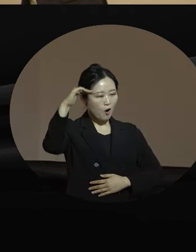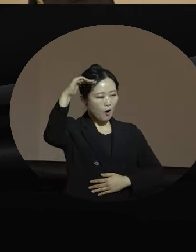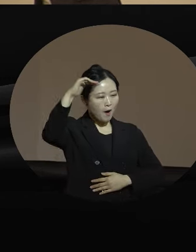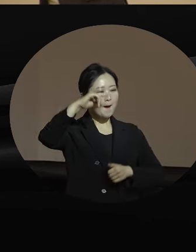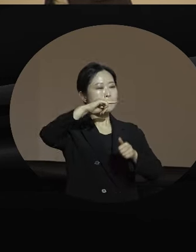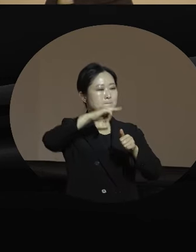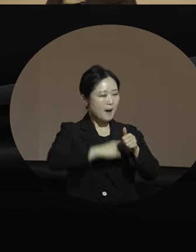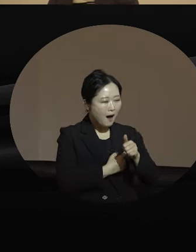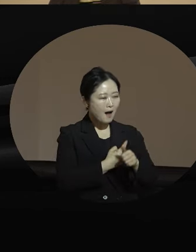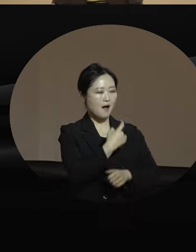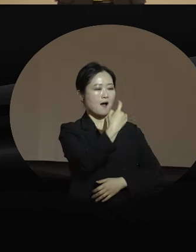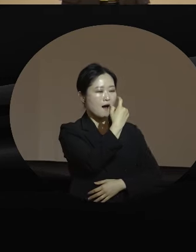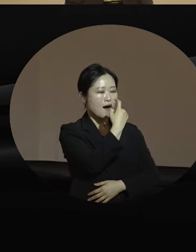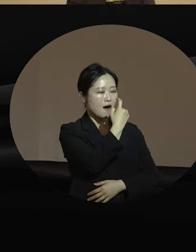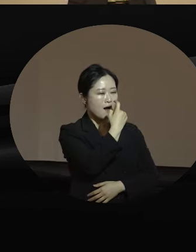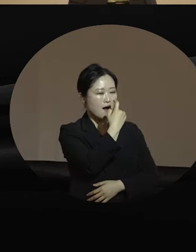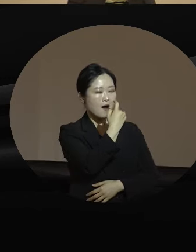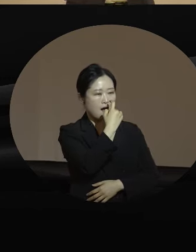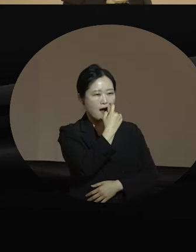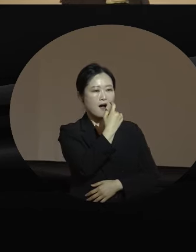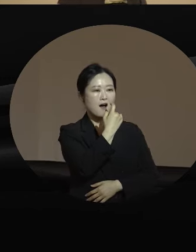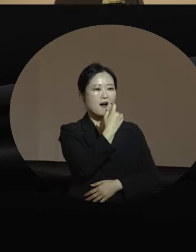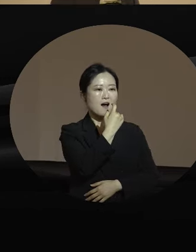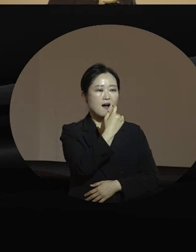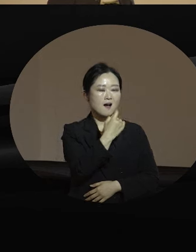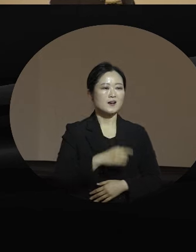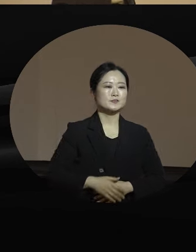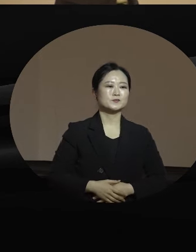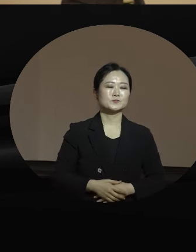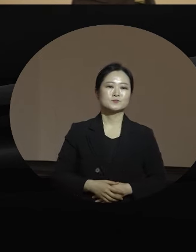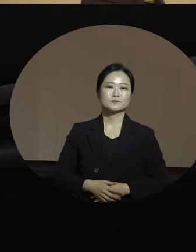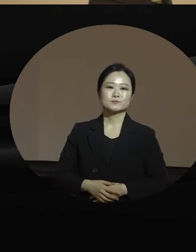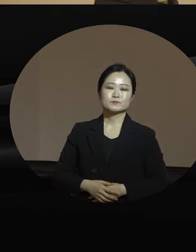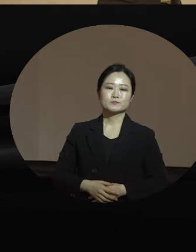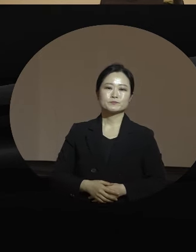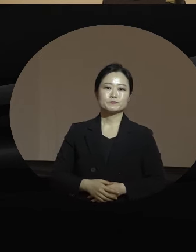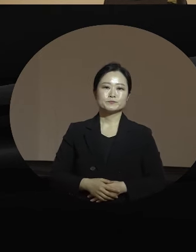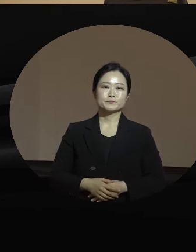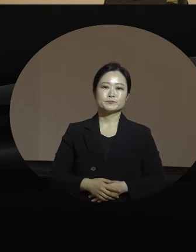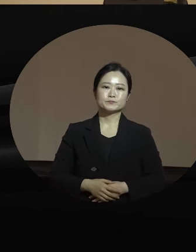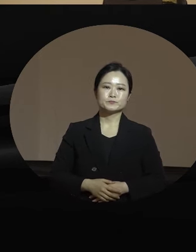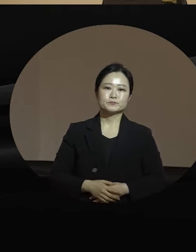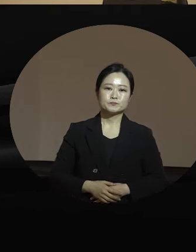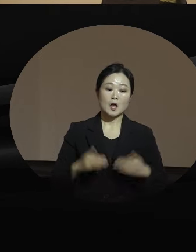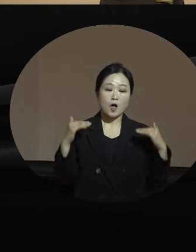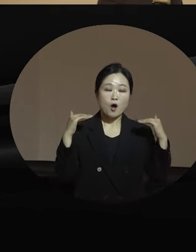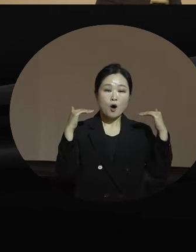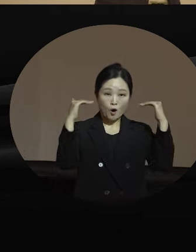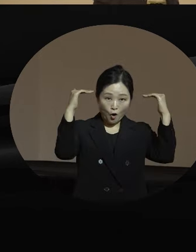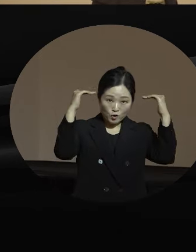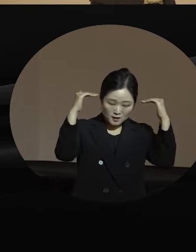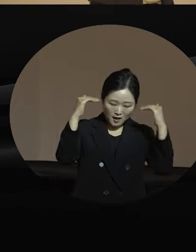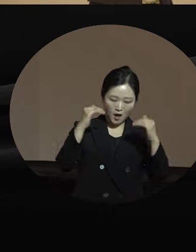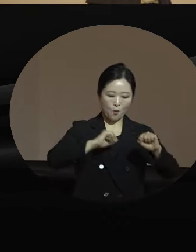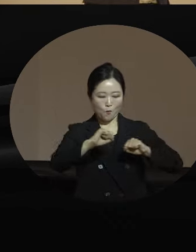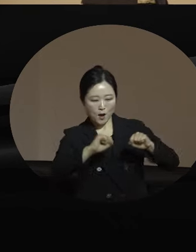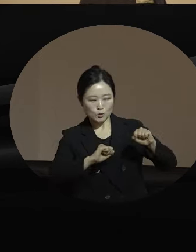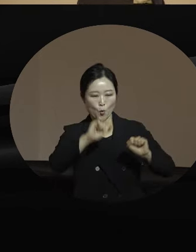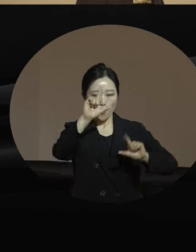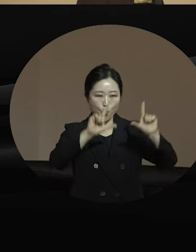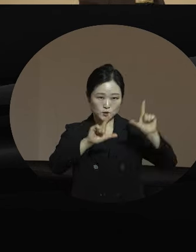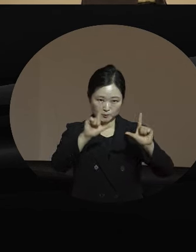너는 그림 그리는 선수가 돼야지, 이 선수 만들기가 아니라면 보다 더 많은 미련 유런들이 활성화될 수 있게 주변의 환경을